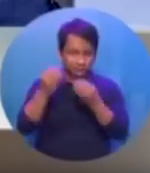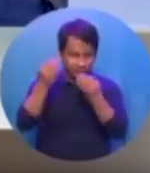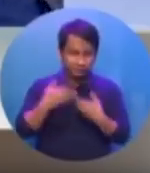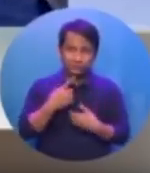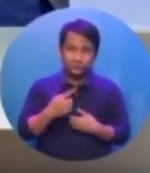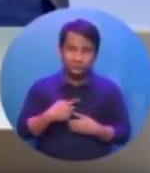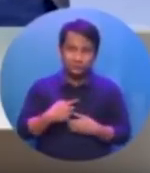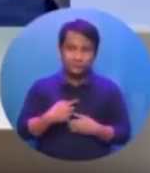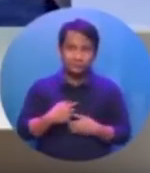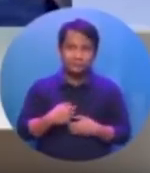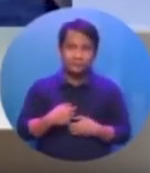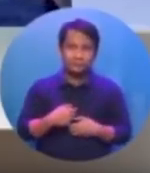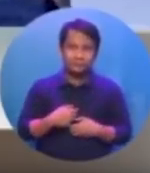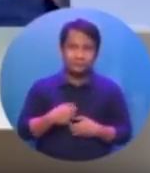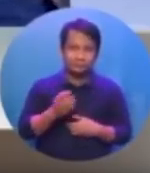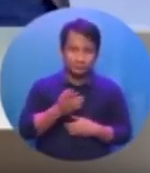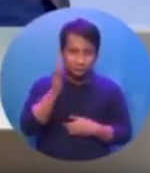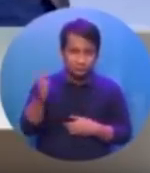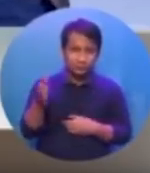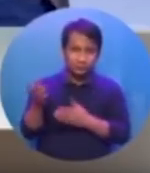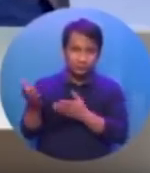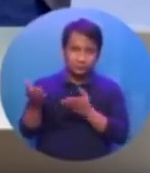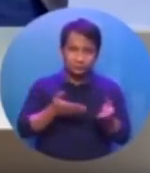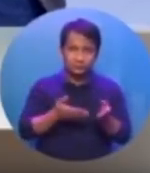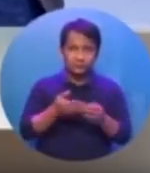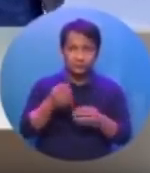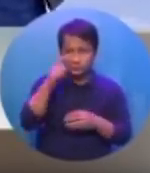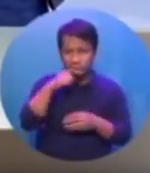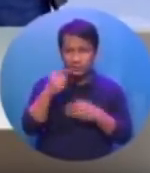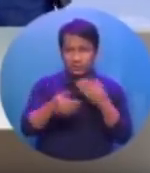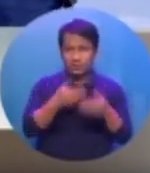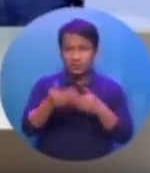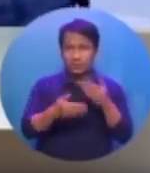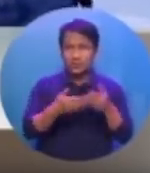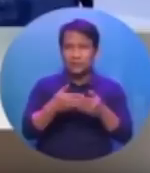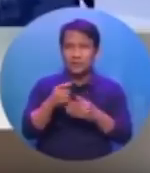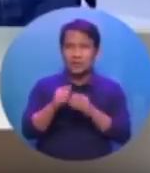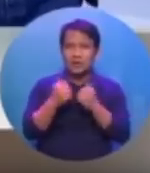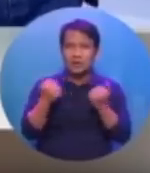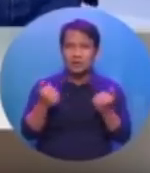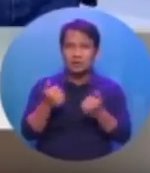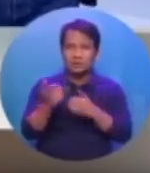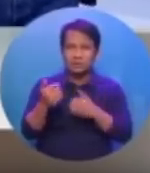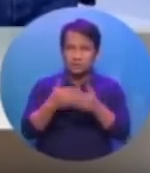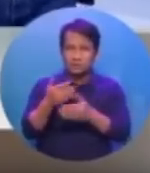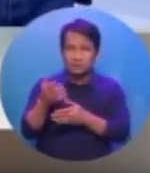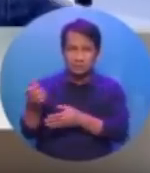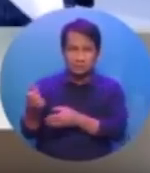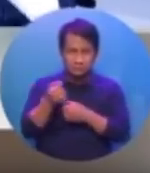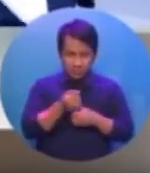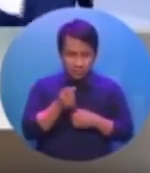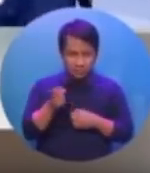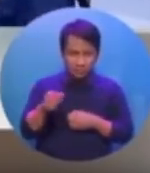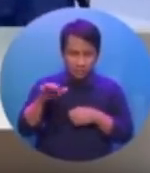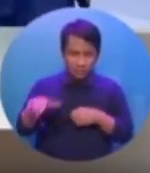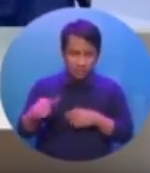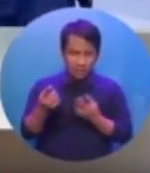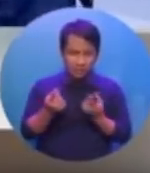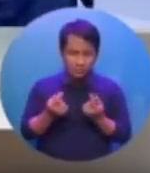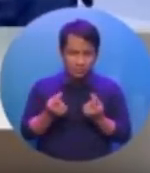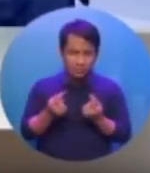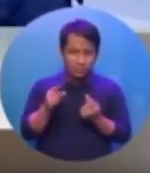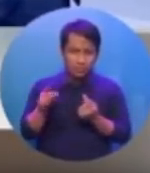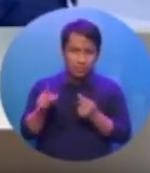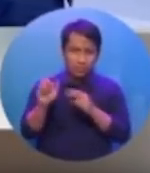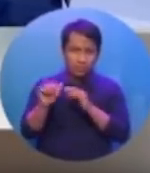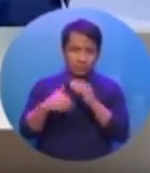nalalaman yan. Okay, susunduin niyo po. So, ano po yung magiging proseso? Once na nasa kamay niyo na po yung bata, ano po yung